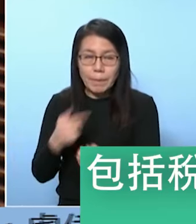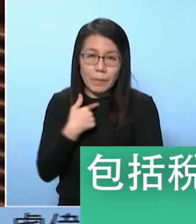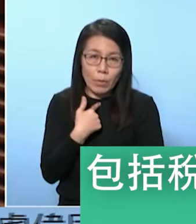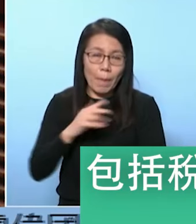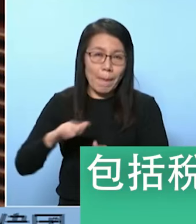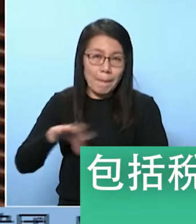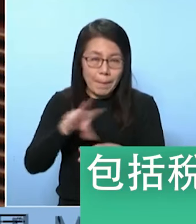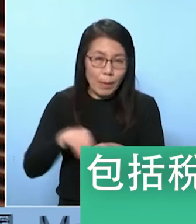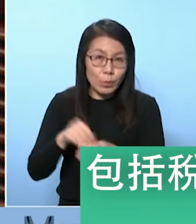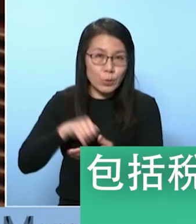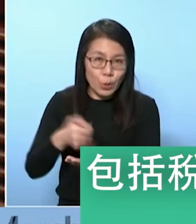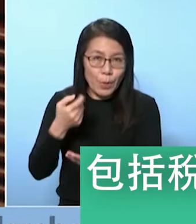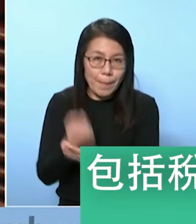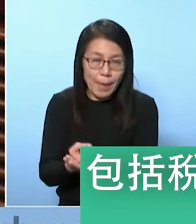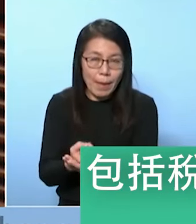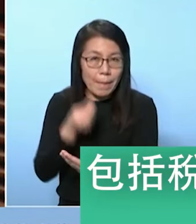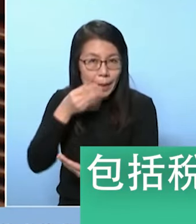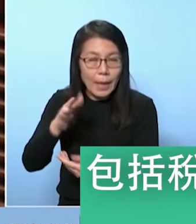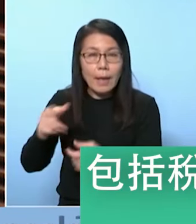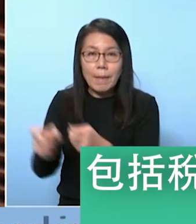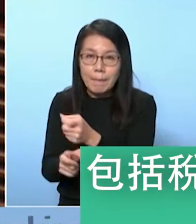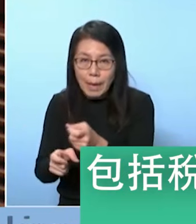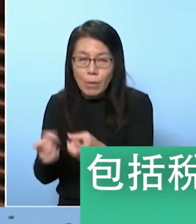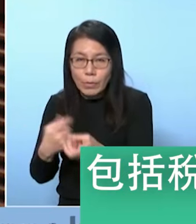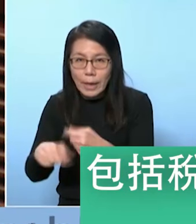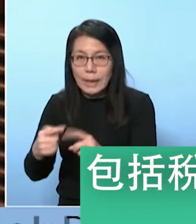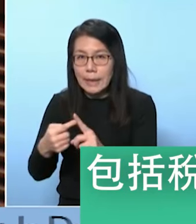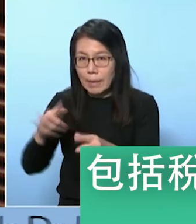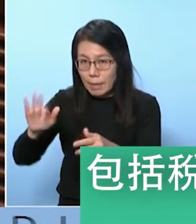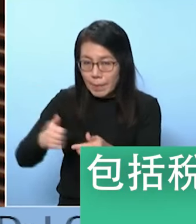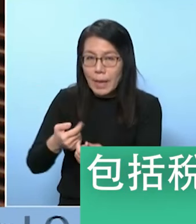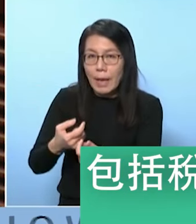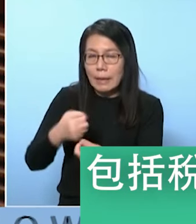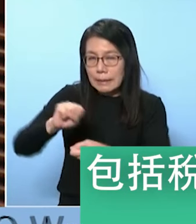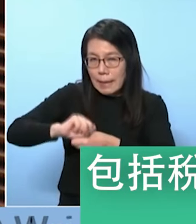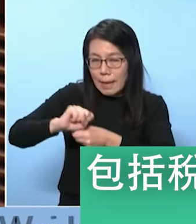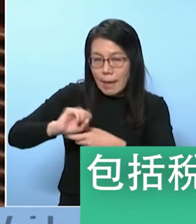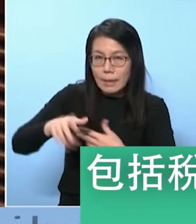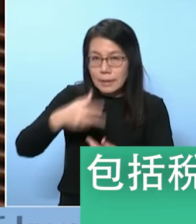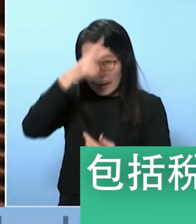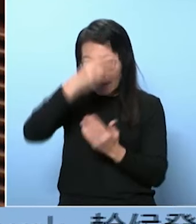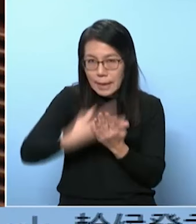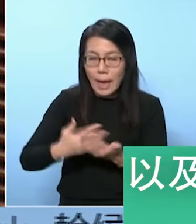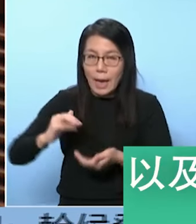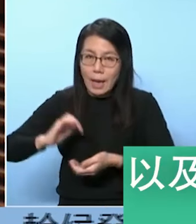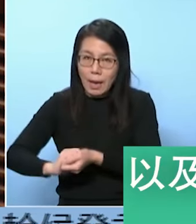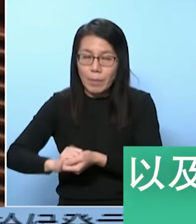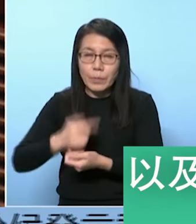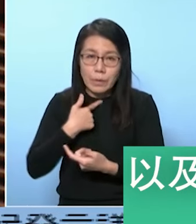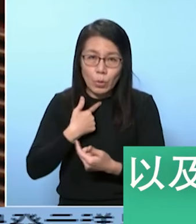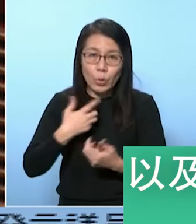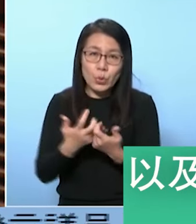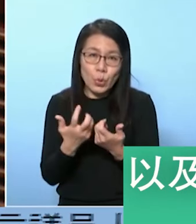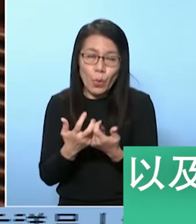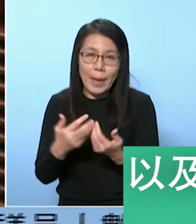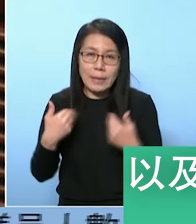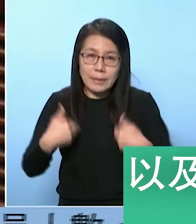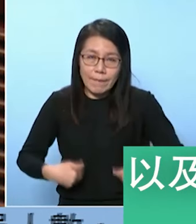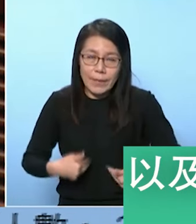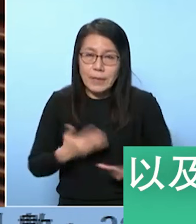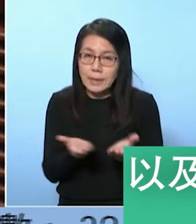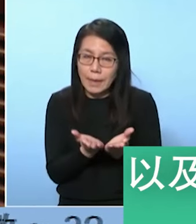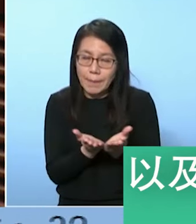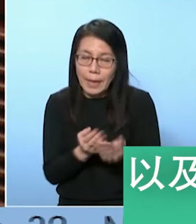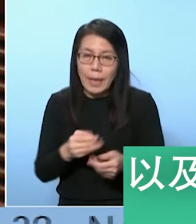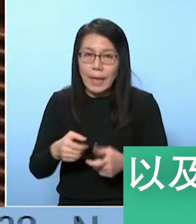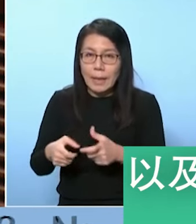括稅務優惠、招商貿易、人才引進等政策措施的協調，以及數碼身份認證、